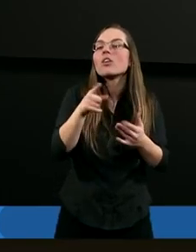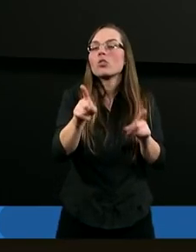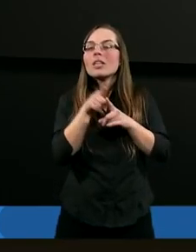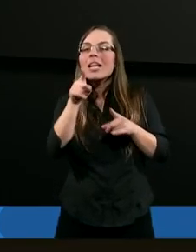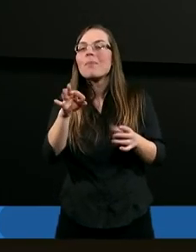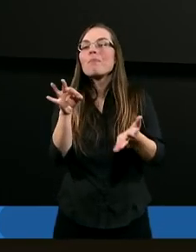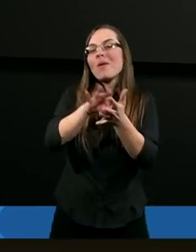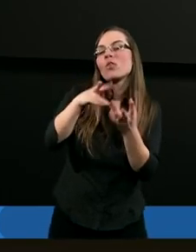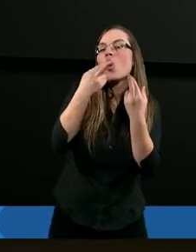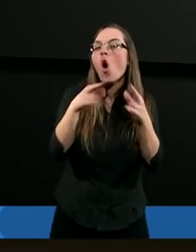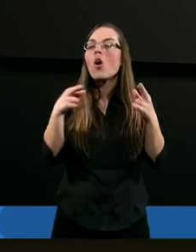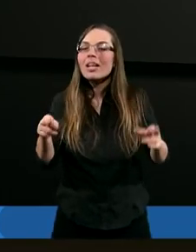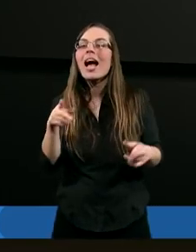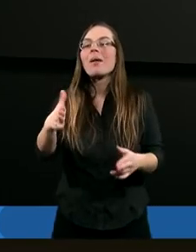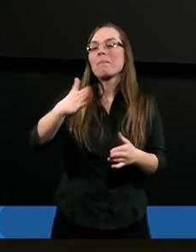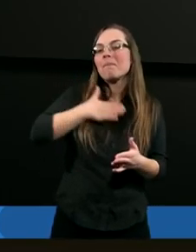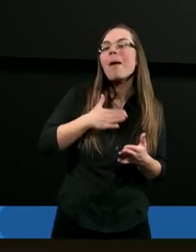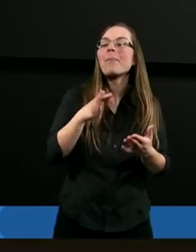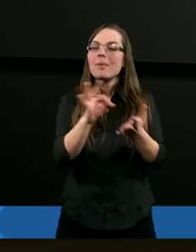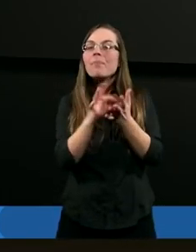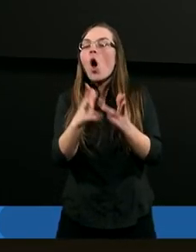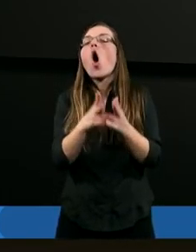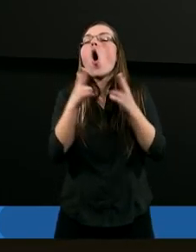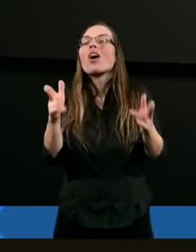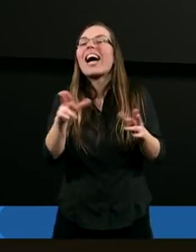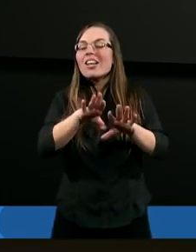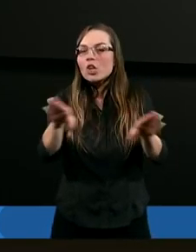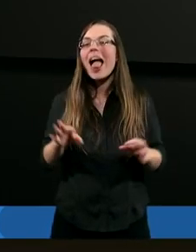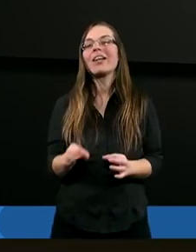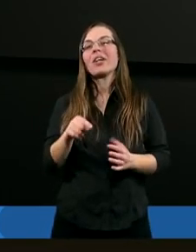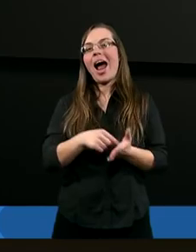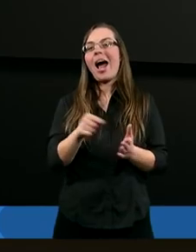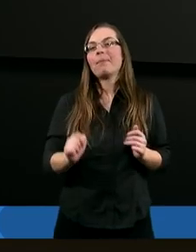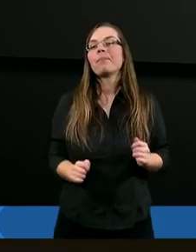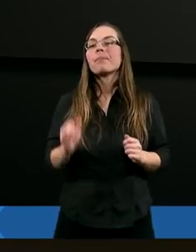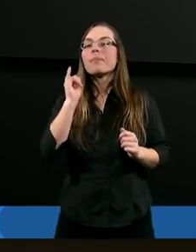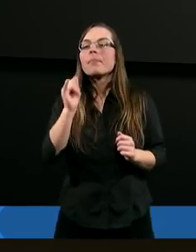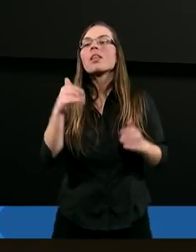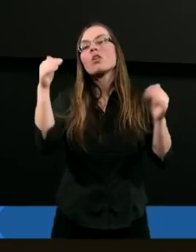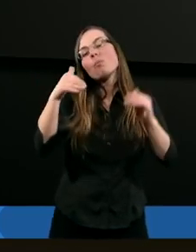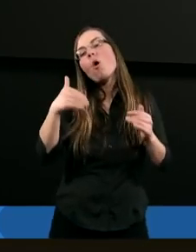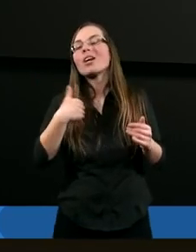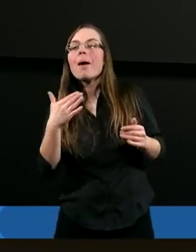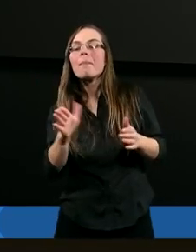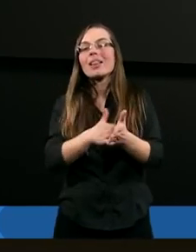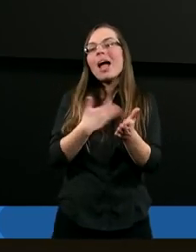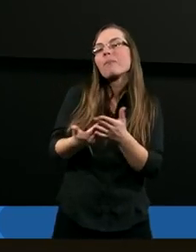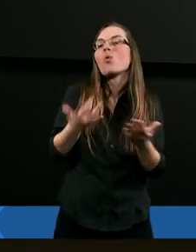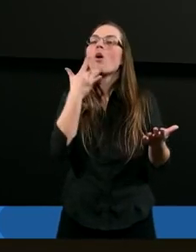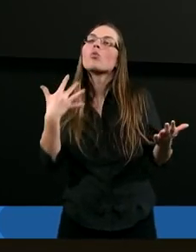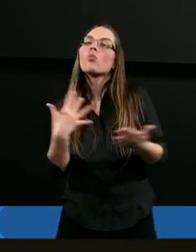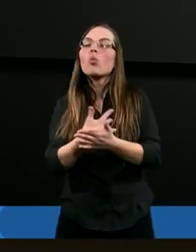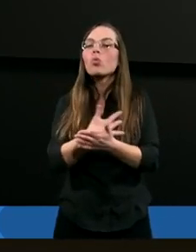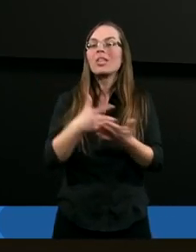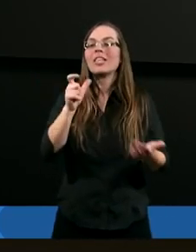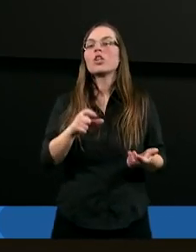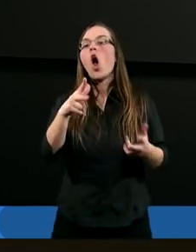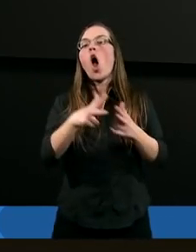tego rodzaju mamy określenia. Nie można by na przykład użyć